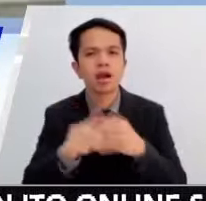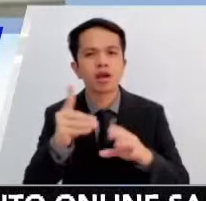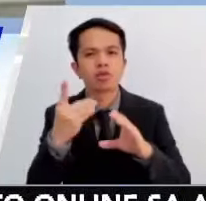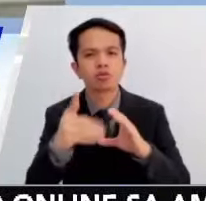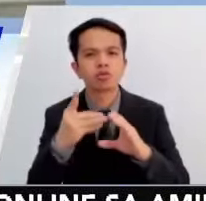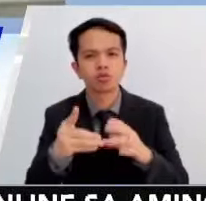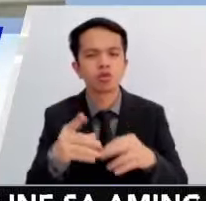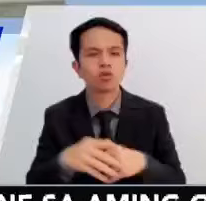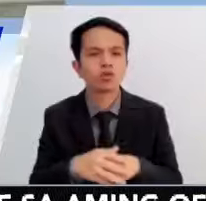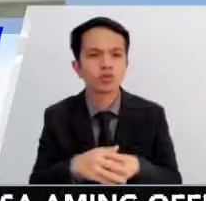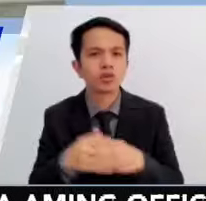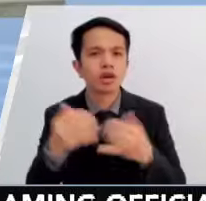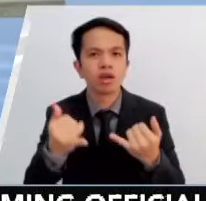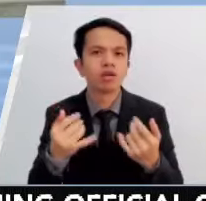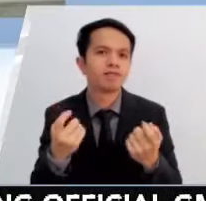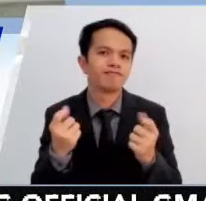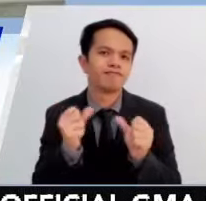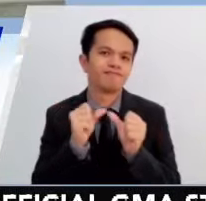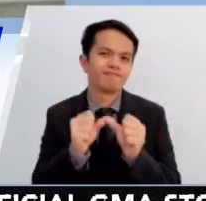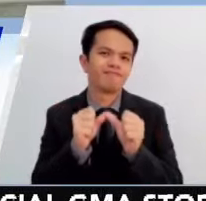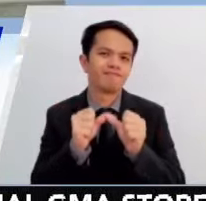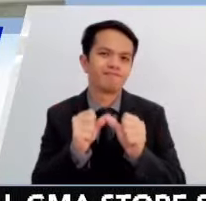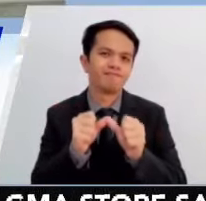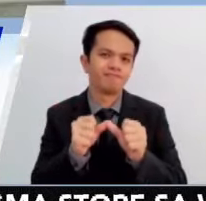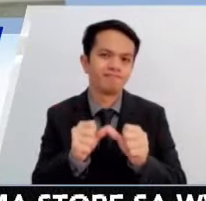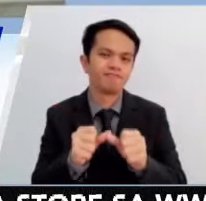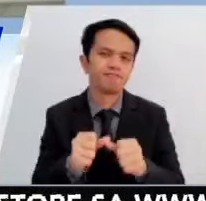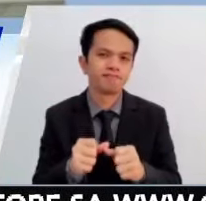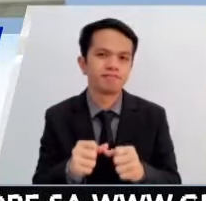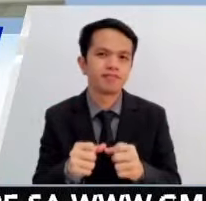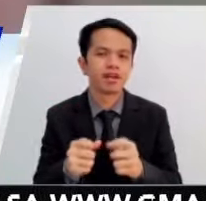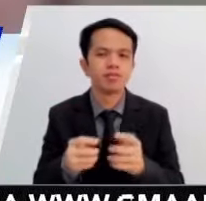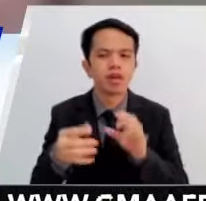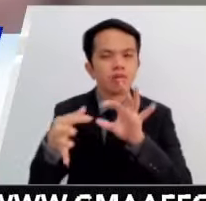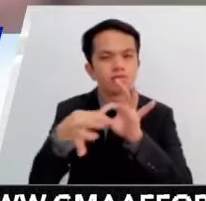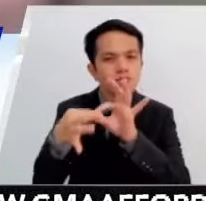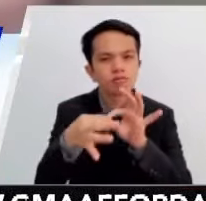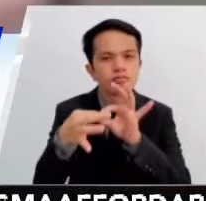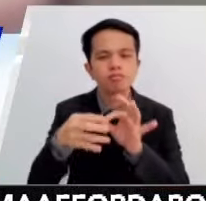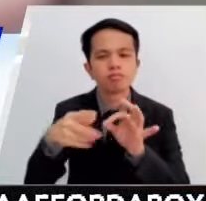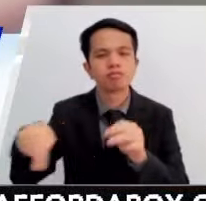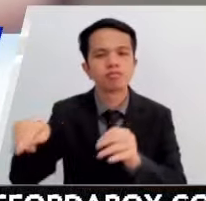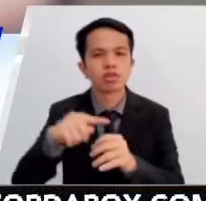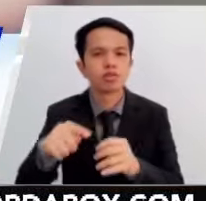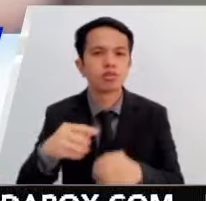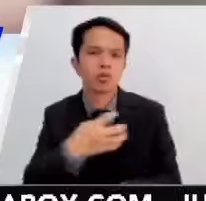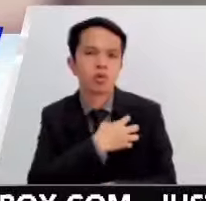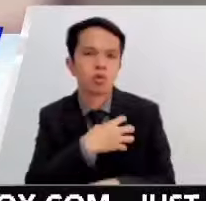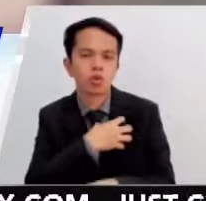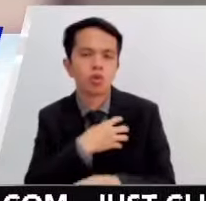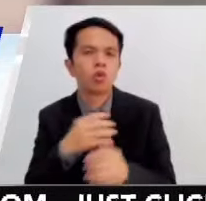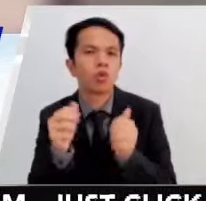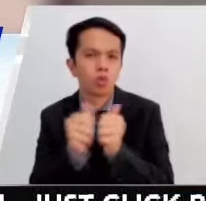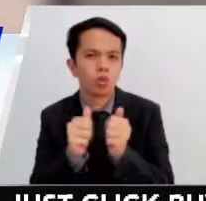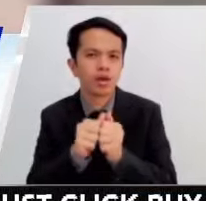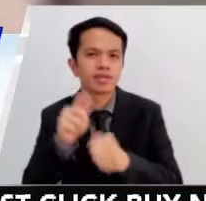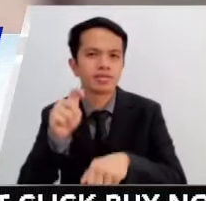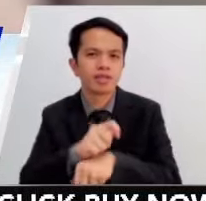na po yan, Rafi. Ongoing na pang coordination natin sa mga pertinent authorities sa kasama natin sa task group.